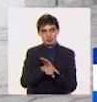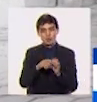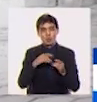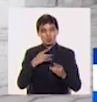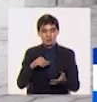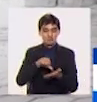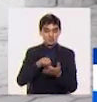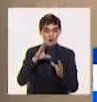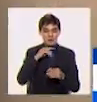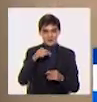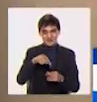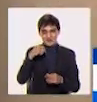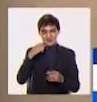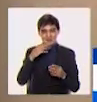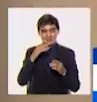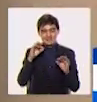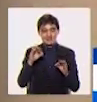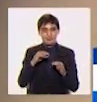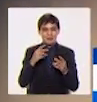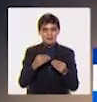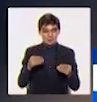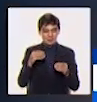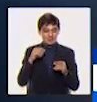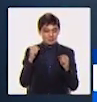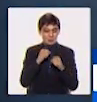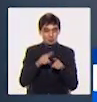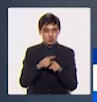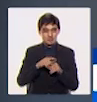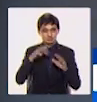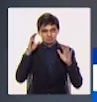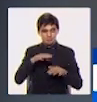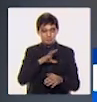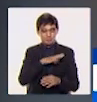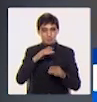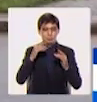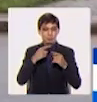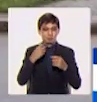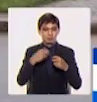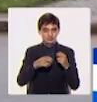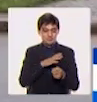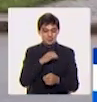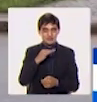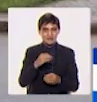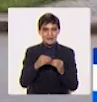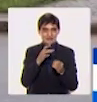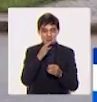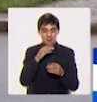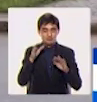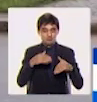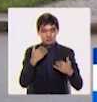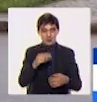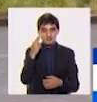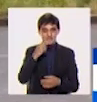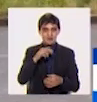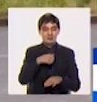өткізді. Биыл қыста ғимараттың төбесіндегі шыны бөлігі қар мен мұзды көтер алмай құлап кеткен болатын. Енді міне 10 жылдан соң Нұрсұлтандағы